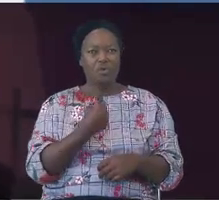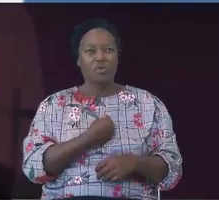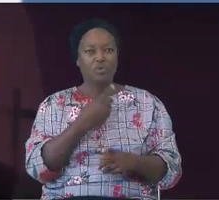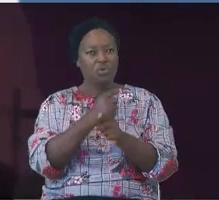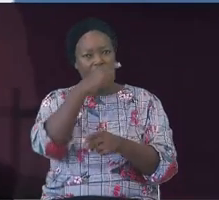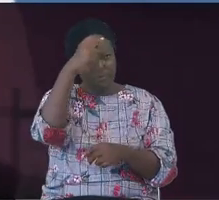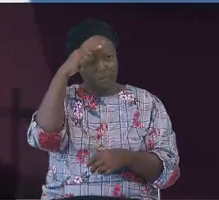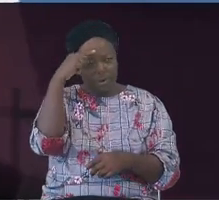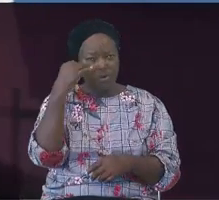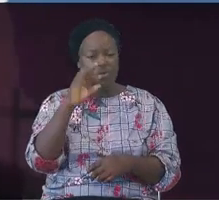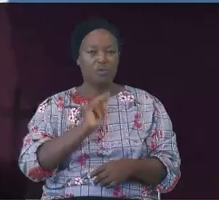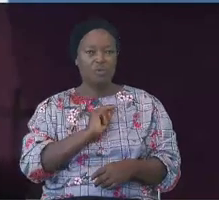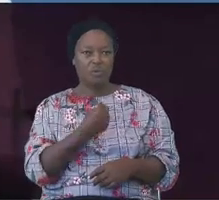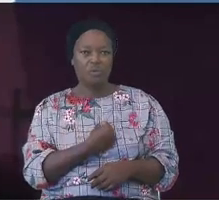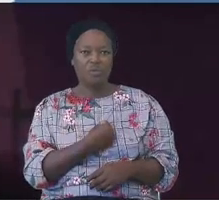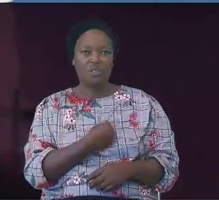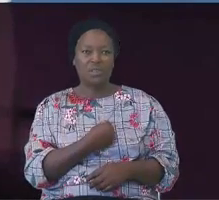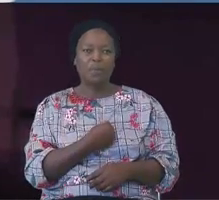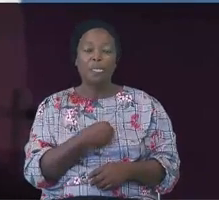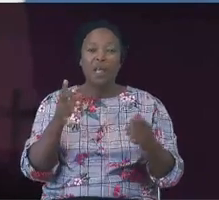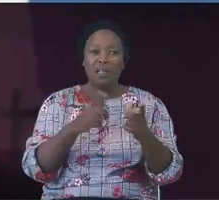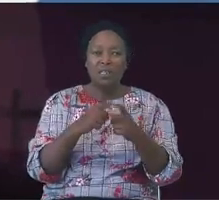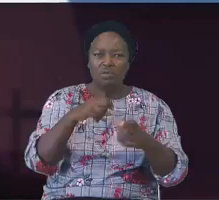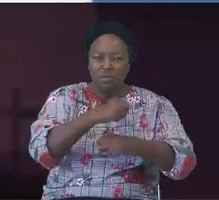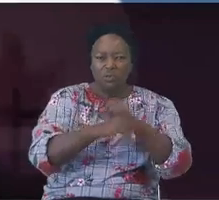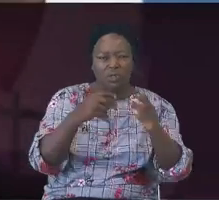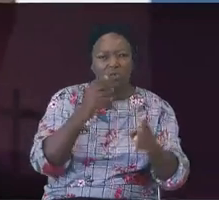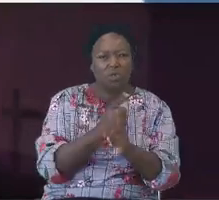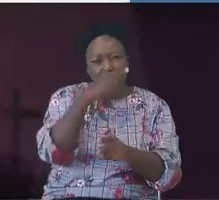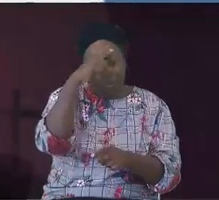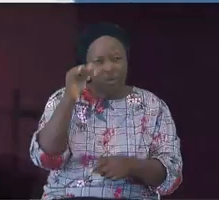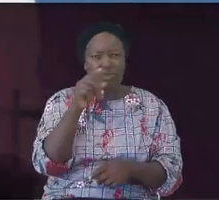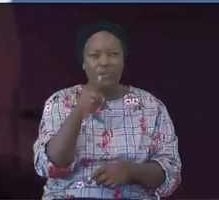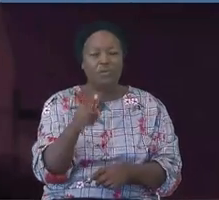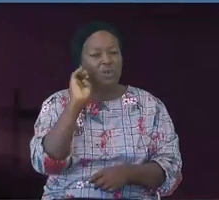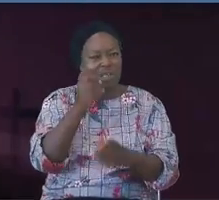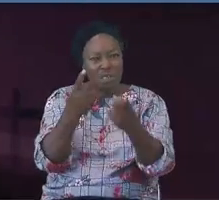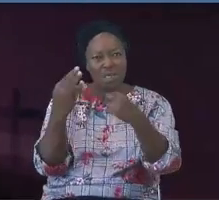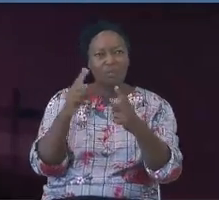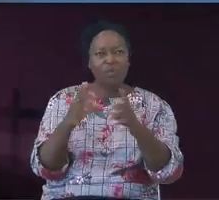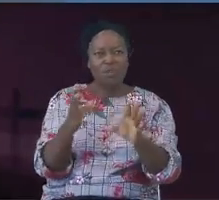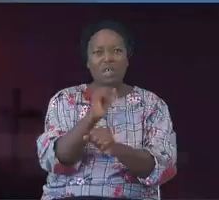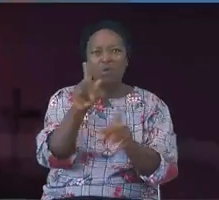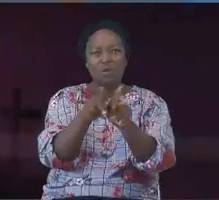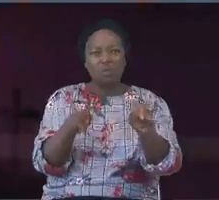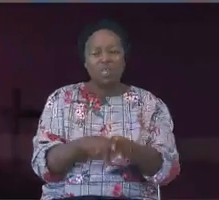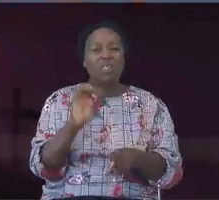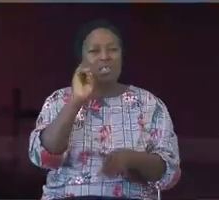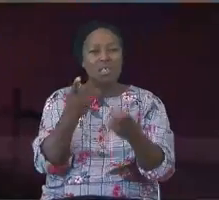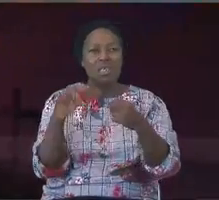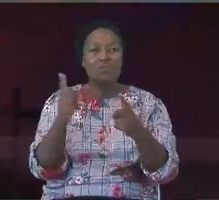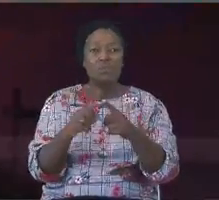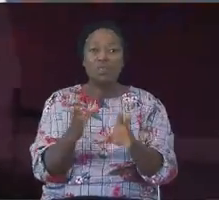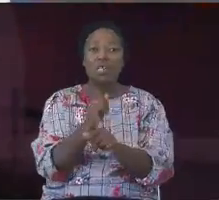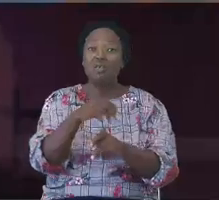souffrance pour nous. Les merveilles de la substitution et de la souffrance pour nous. La souffrance